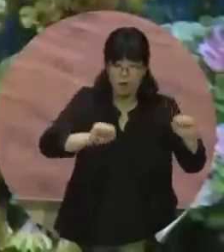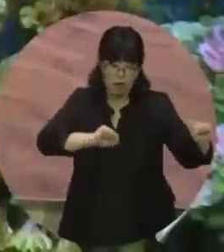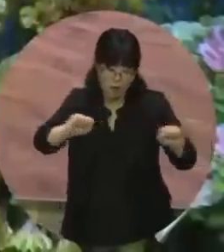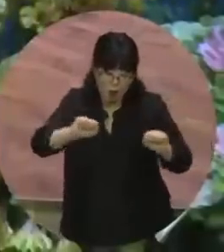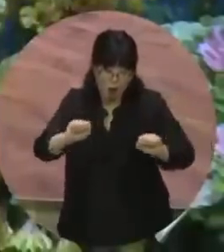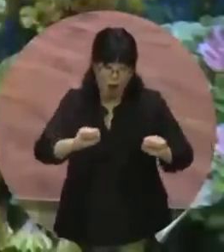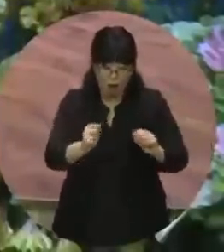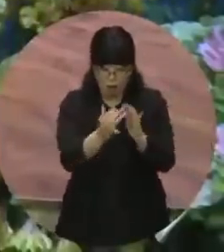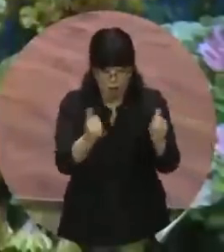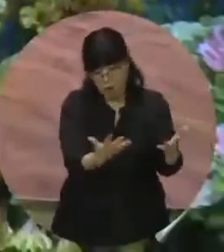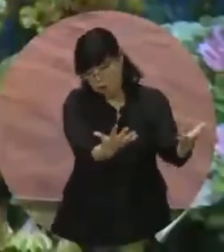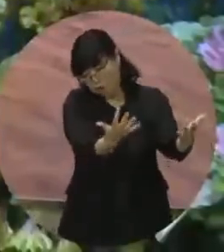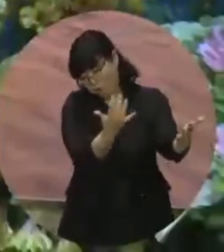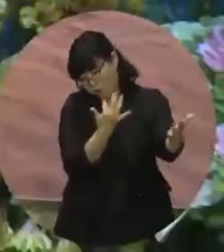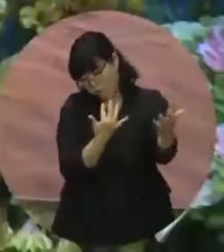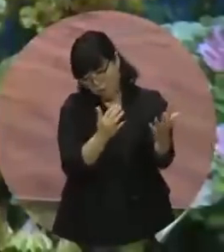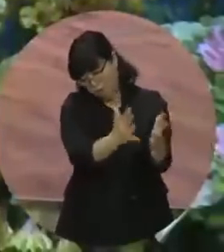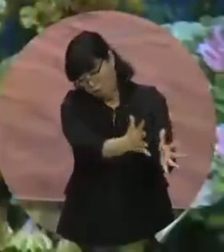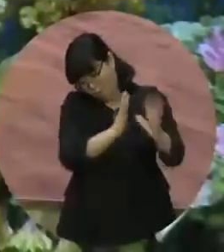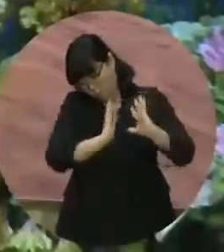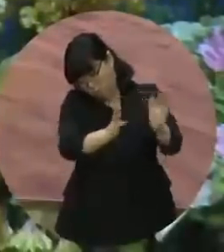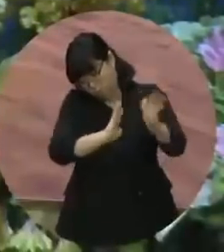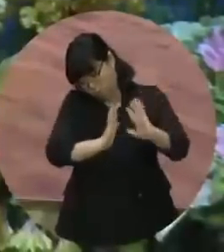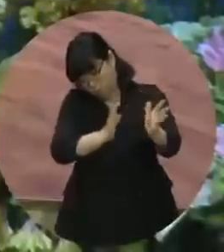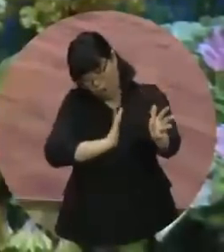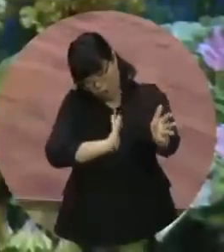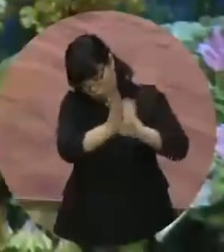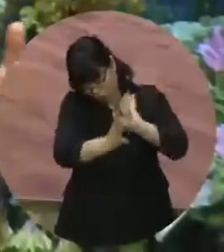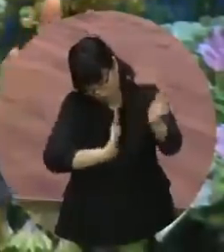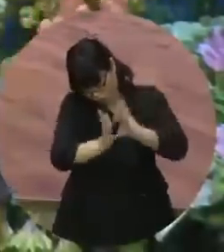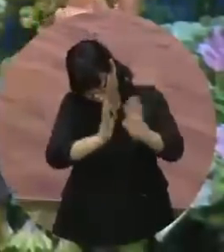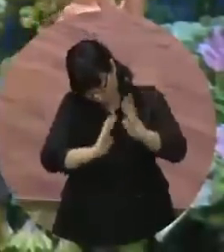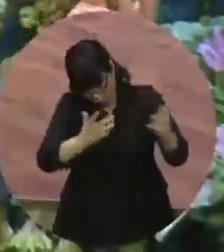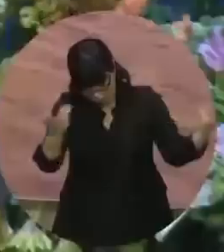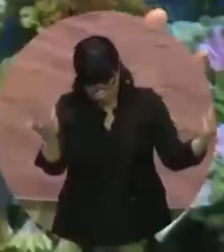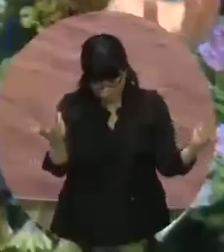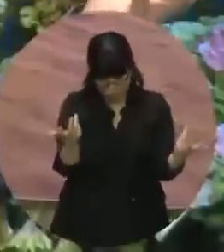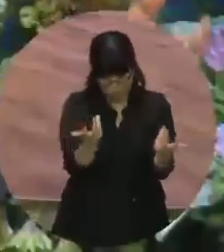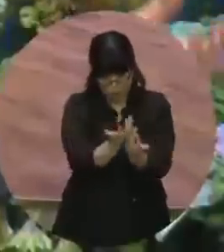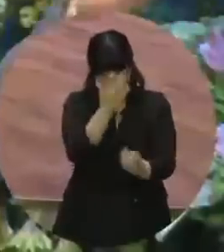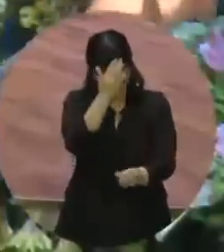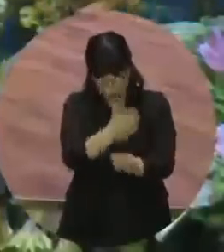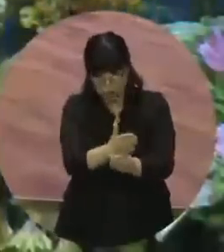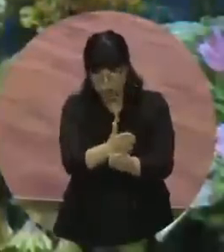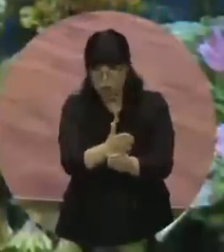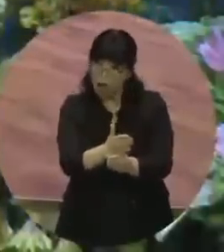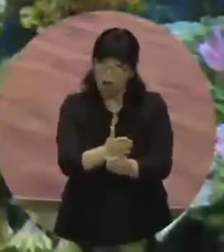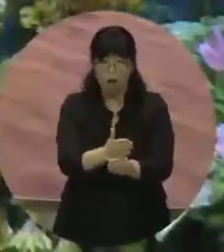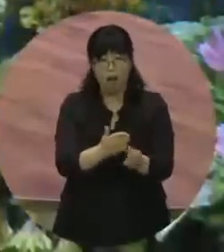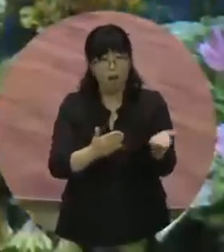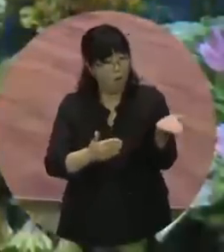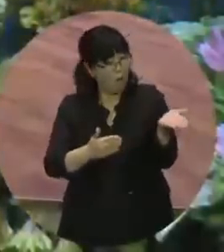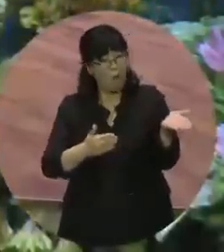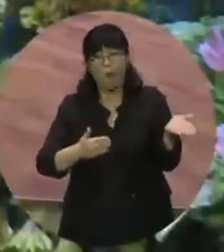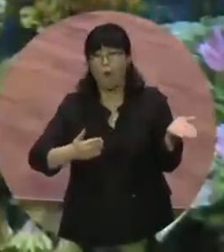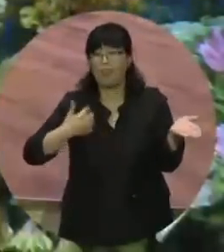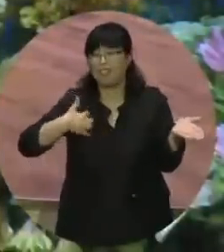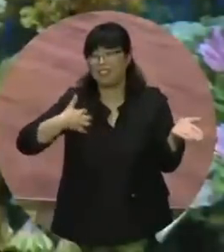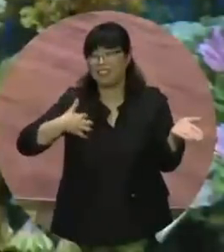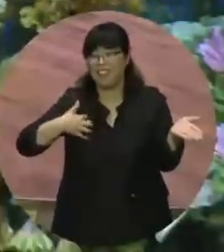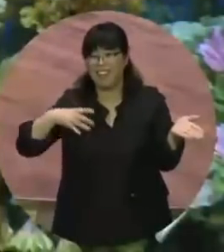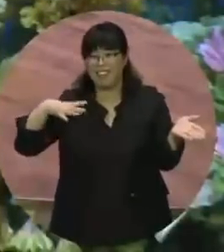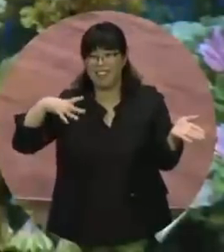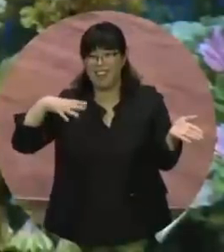저 추장님 매주 보내주거든요. 그 전 우리 교회 가운데 현장에 일어나고 있는 전도 운동을 내한테 다 보내줘. 그럼